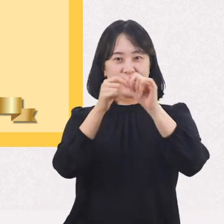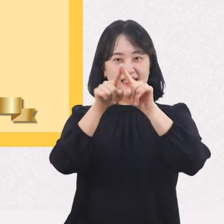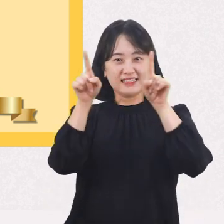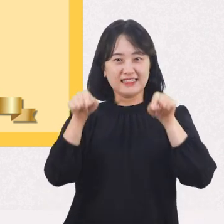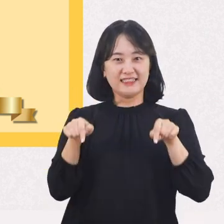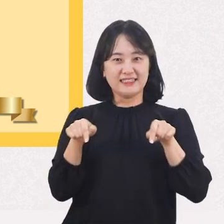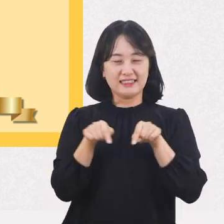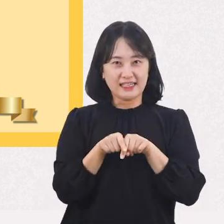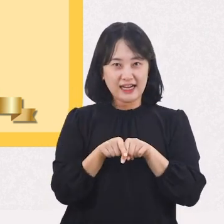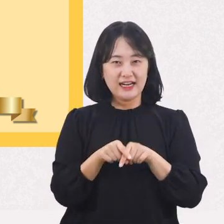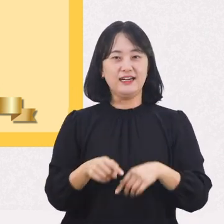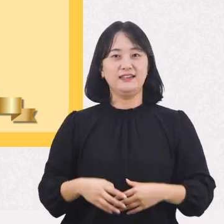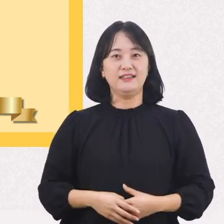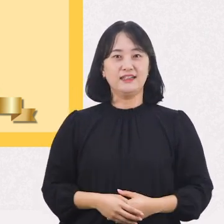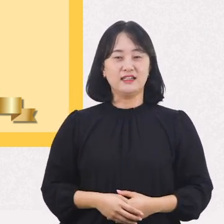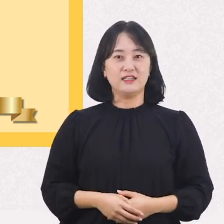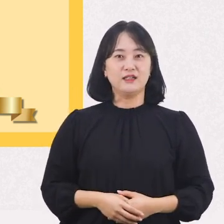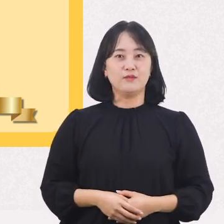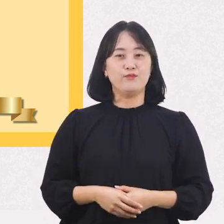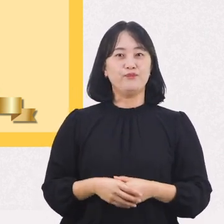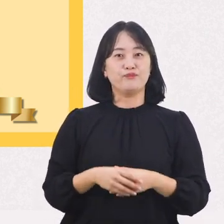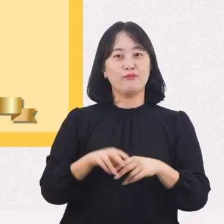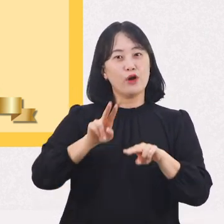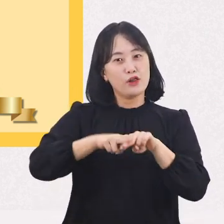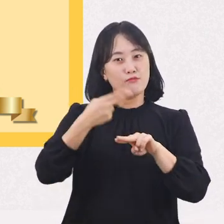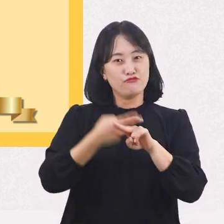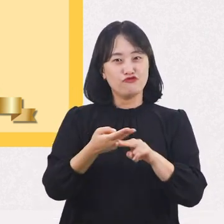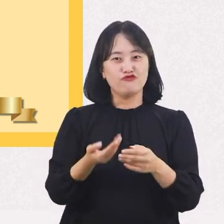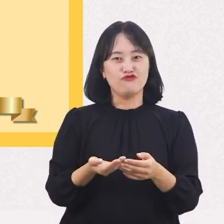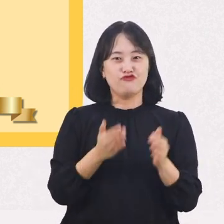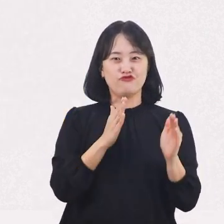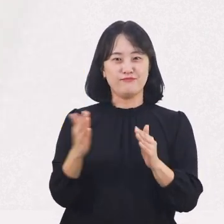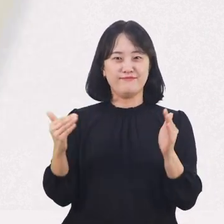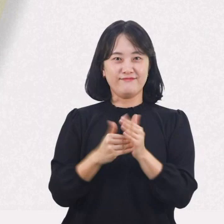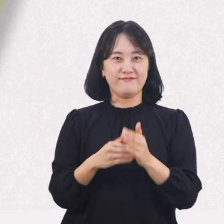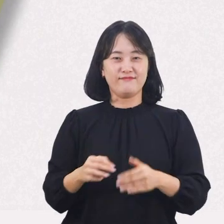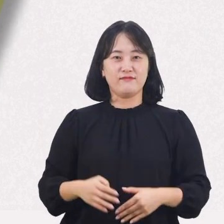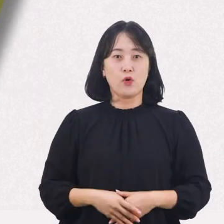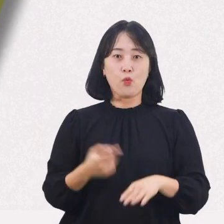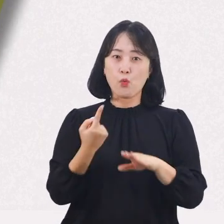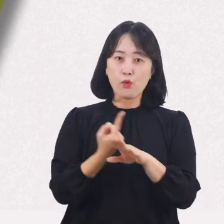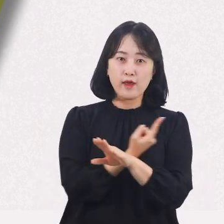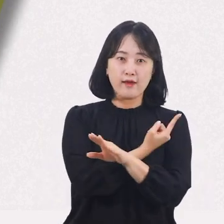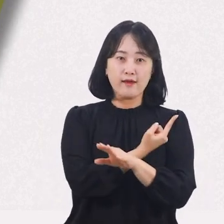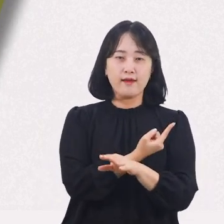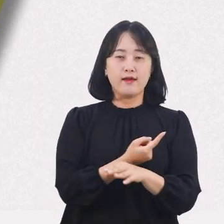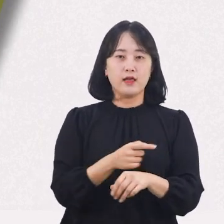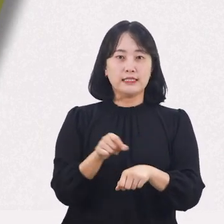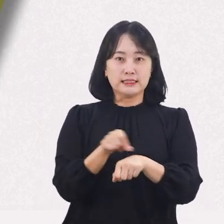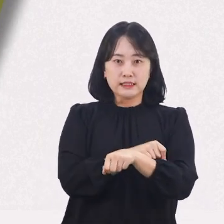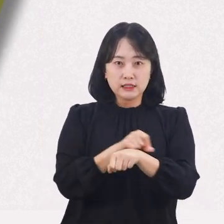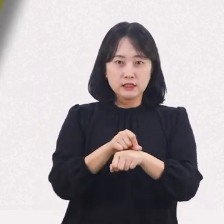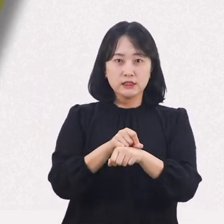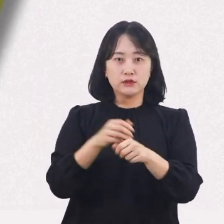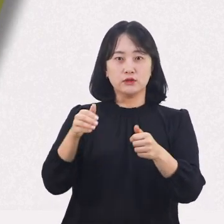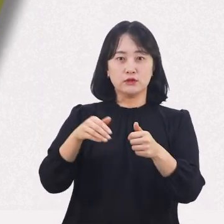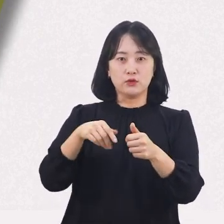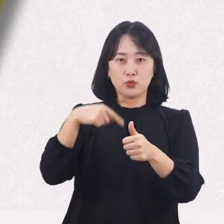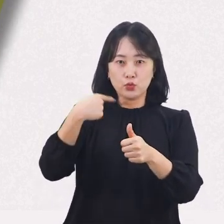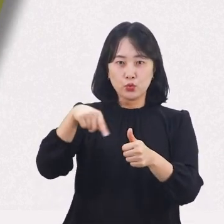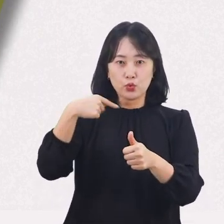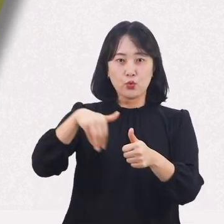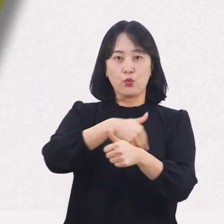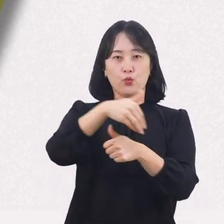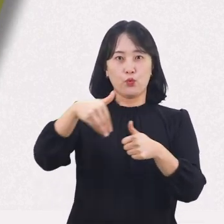우수상, 장려상과 소정의 상품을 제공하기도 하였습니다. 이 외에도 특수교육 현장에서 교육을 돕기